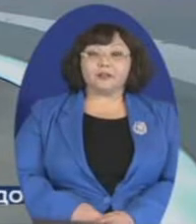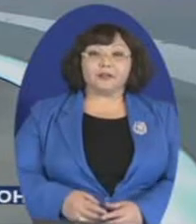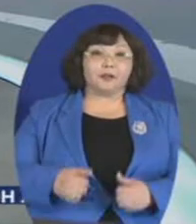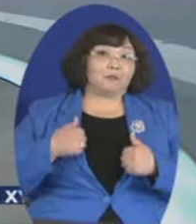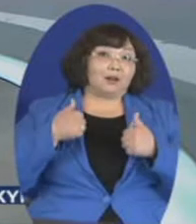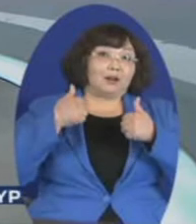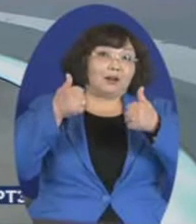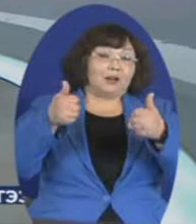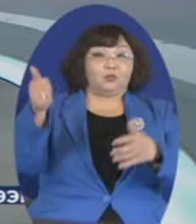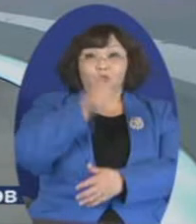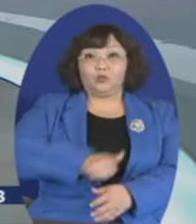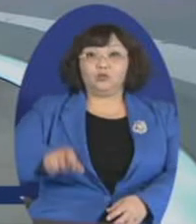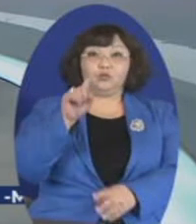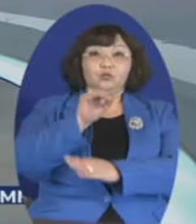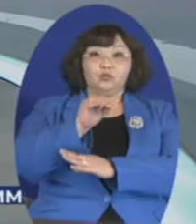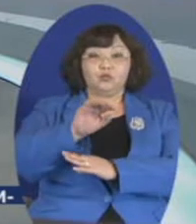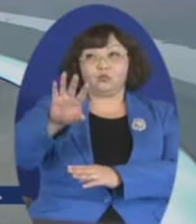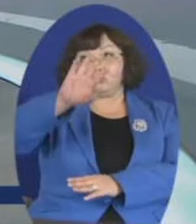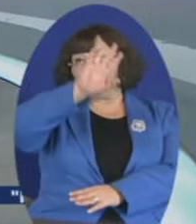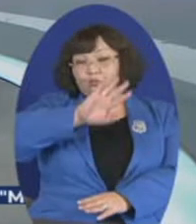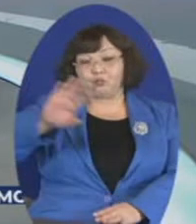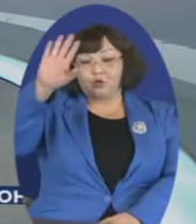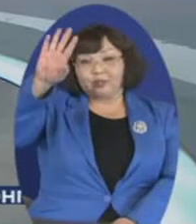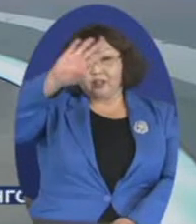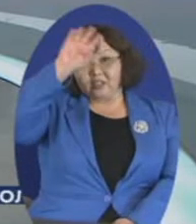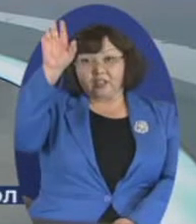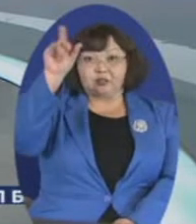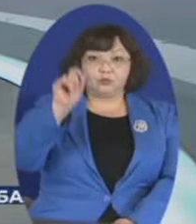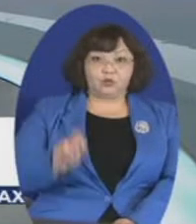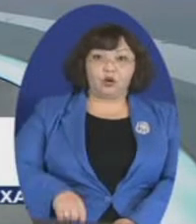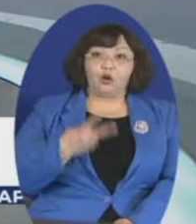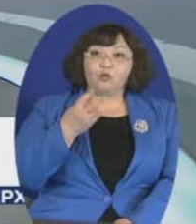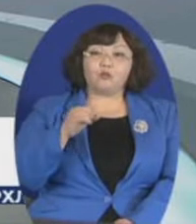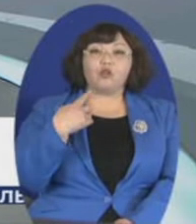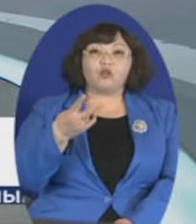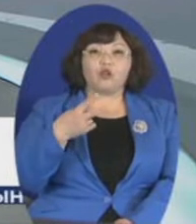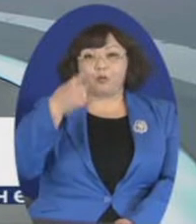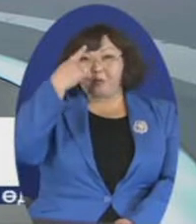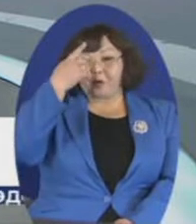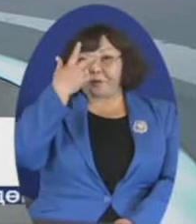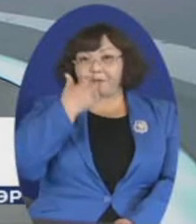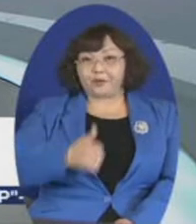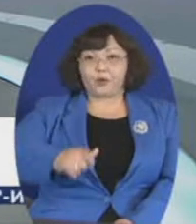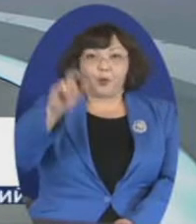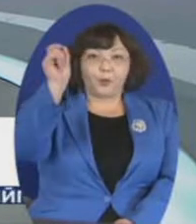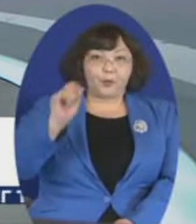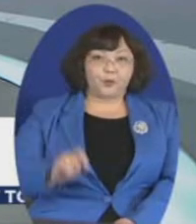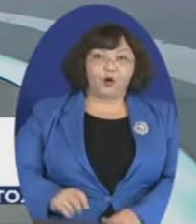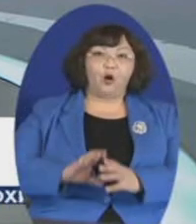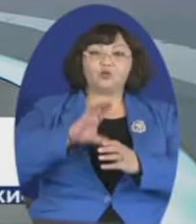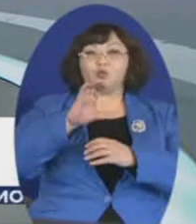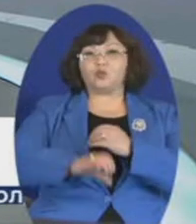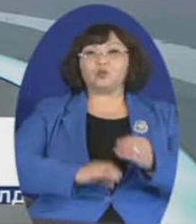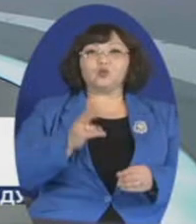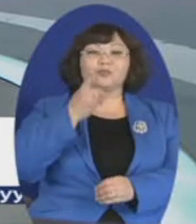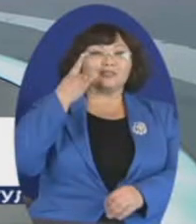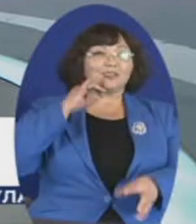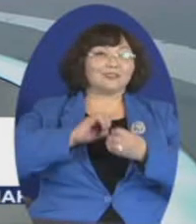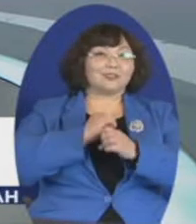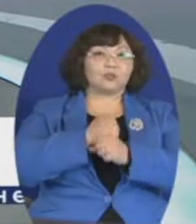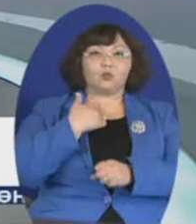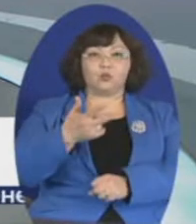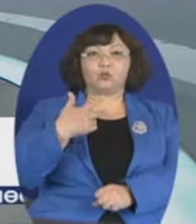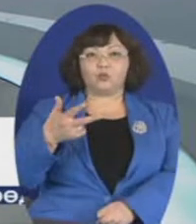Бахархал номогшил дүүрэн энэ өдөр Мөнх Тэнгэрийн бичиг 2022 Монгол уран бичлэгийн олон улсын үзэсгэлэнд нээлттэй хийлээ. Энэ үзэсгэлэнд нийт 333